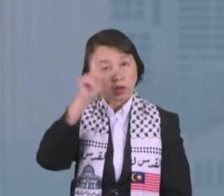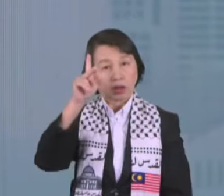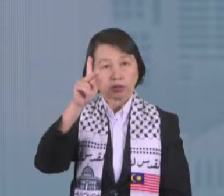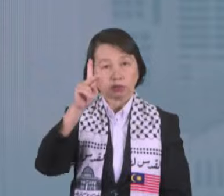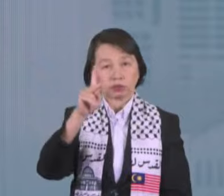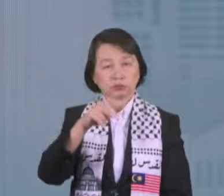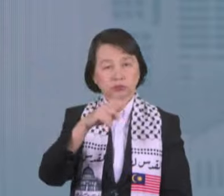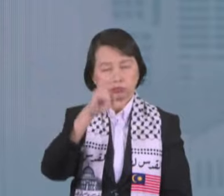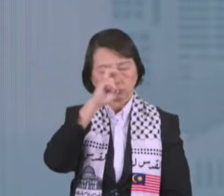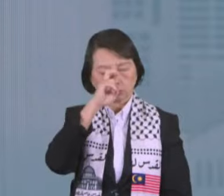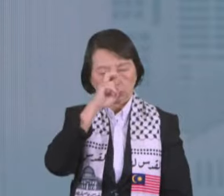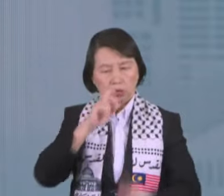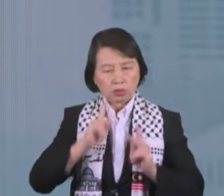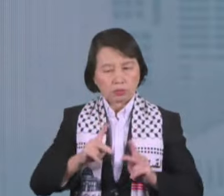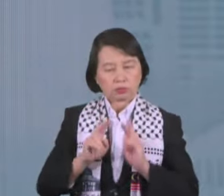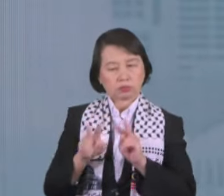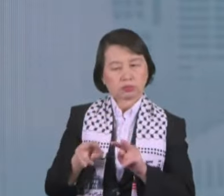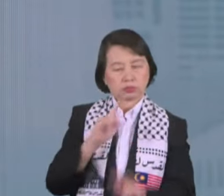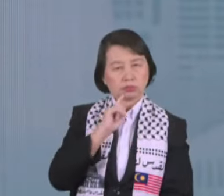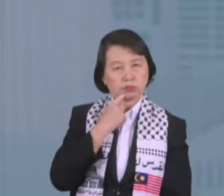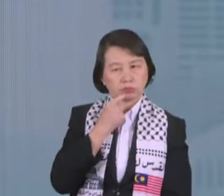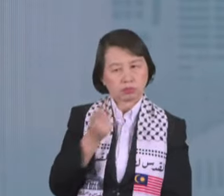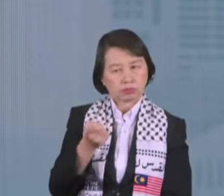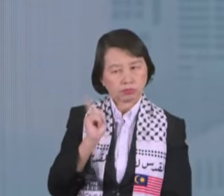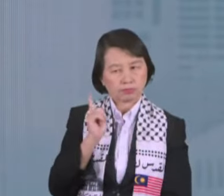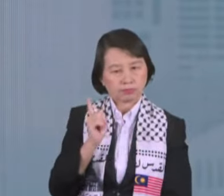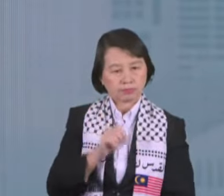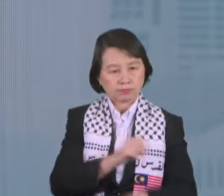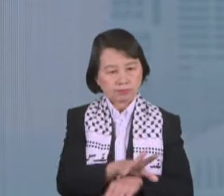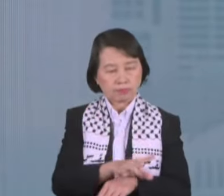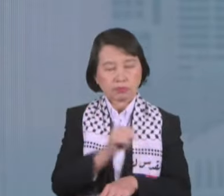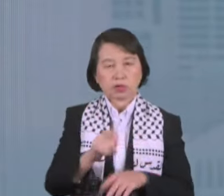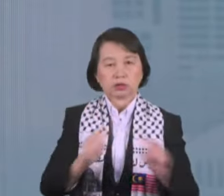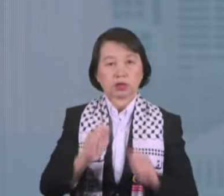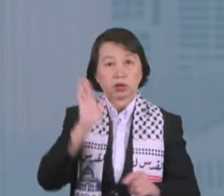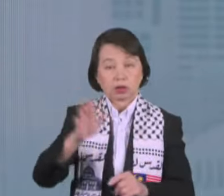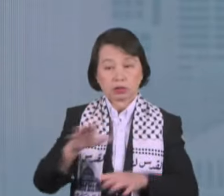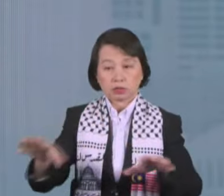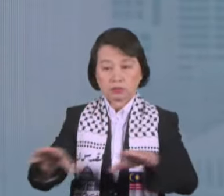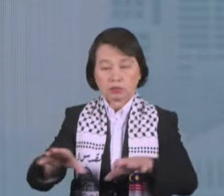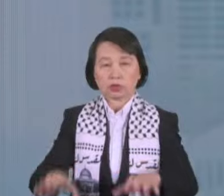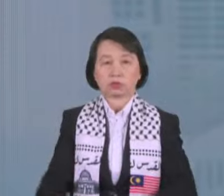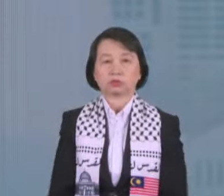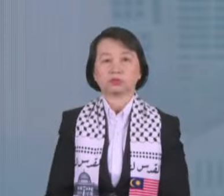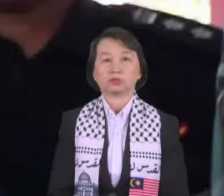Zaki Harun menegaskan pihaknya memandang serius perkara itu dan tindakan akan diambil.